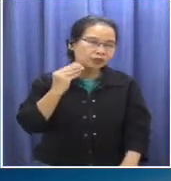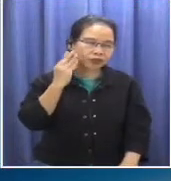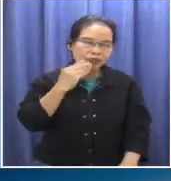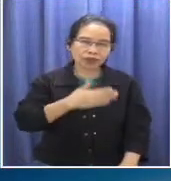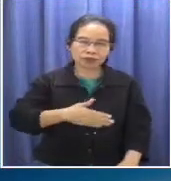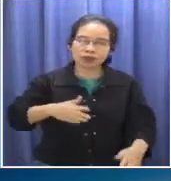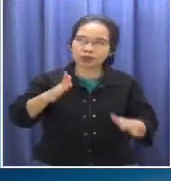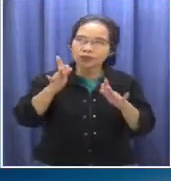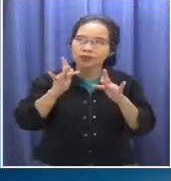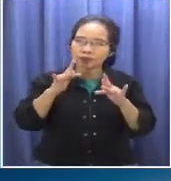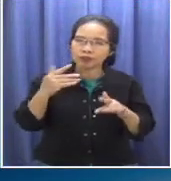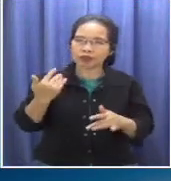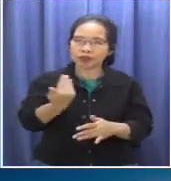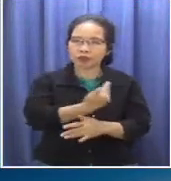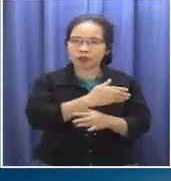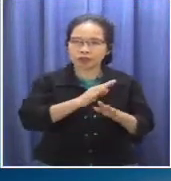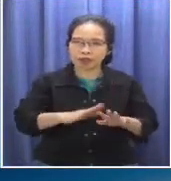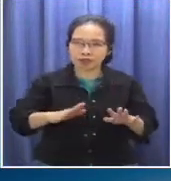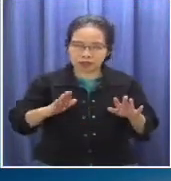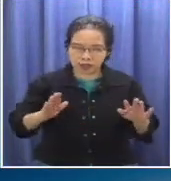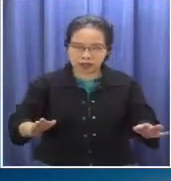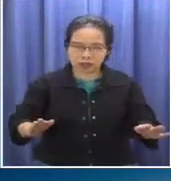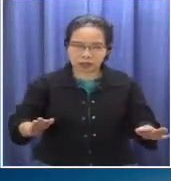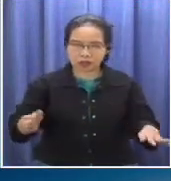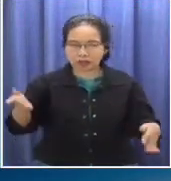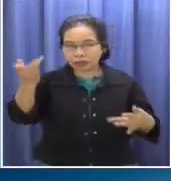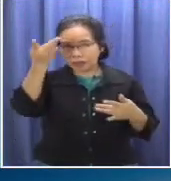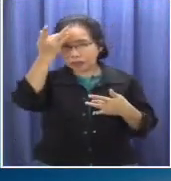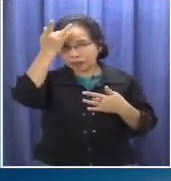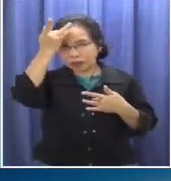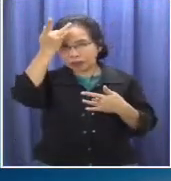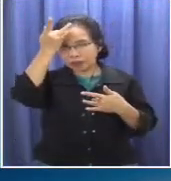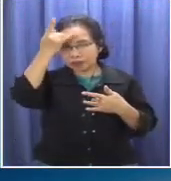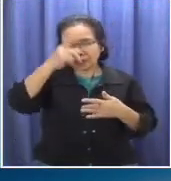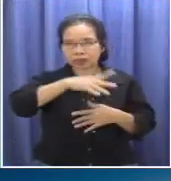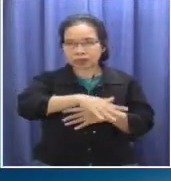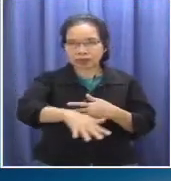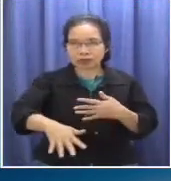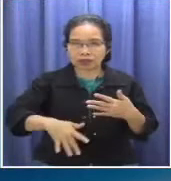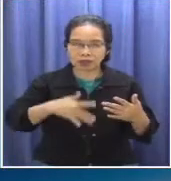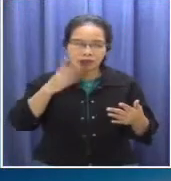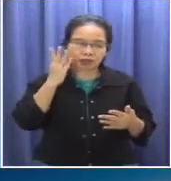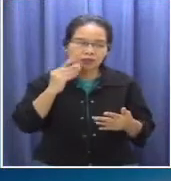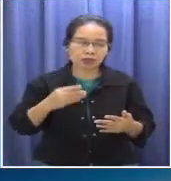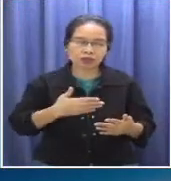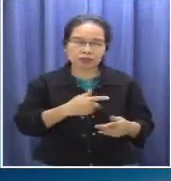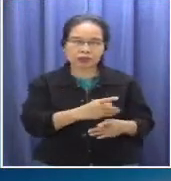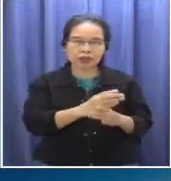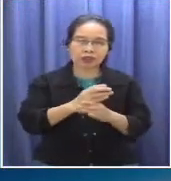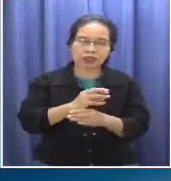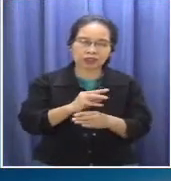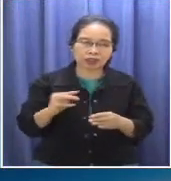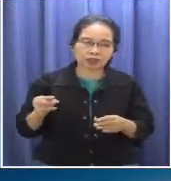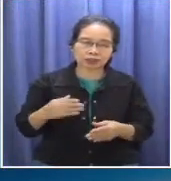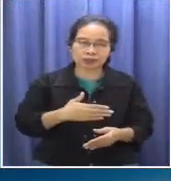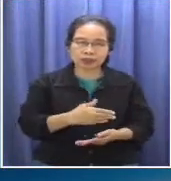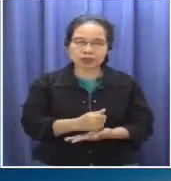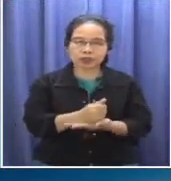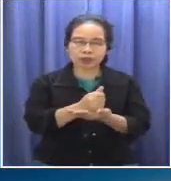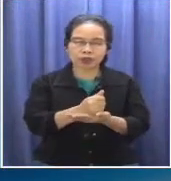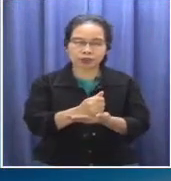Maawa ka po sa aming mga anak. Ingatan mo po ang bawat isa sa kanila. Tulungan mo